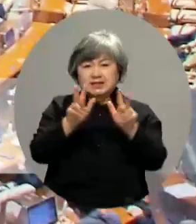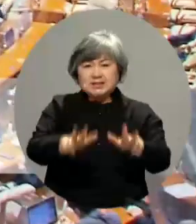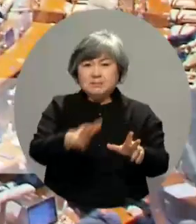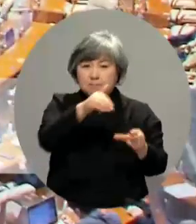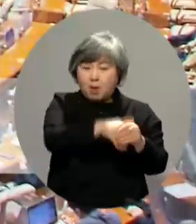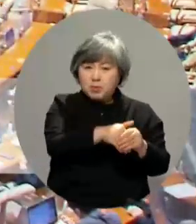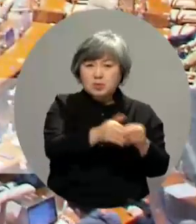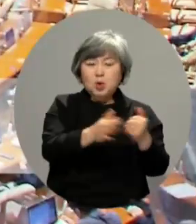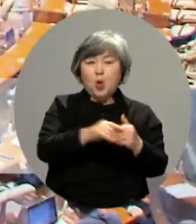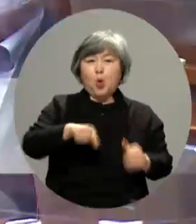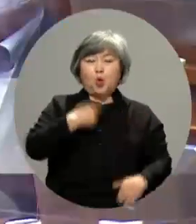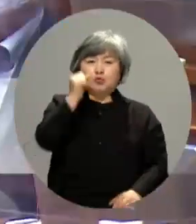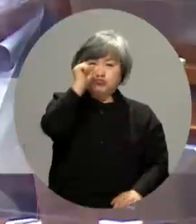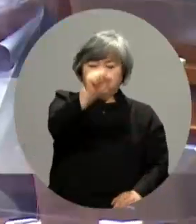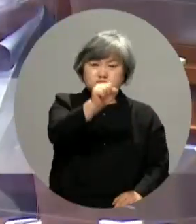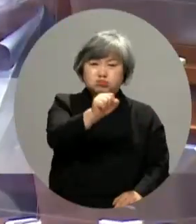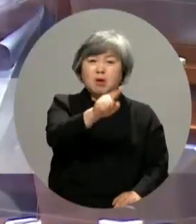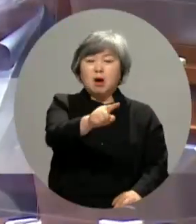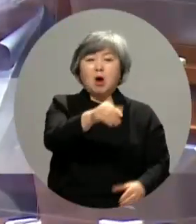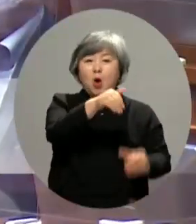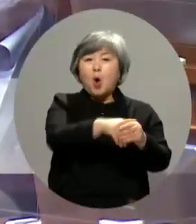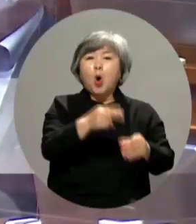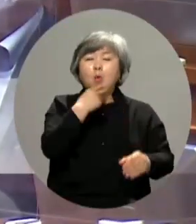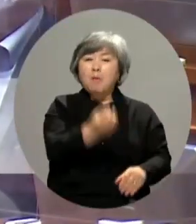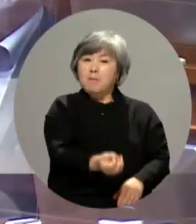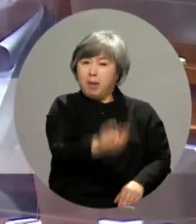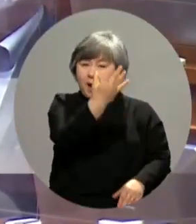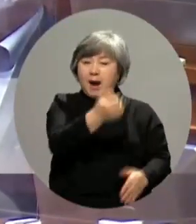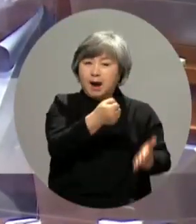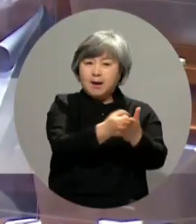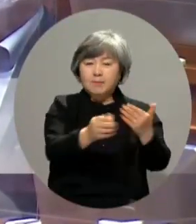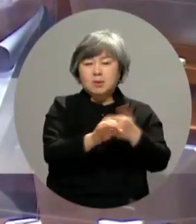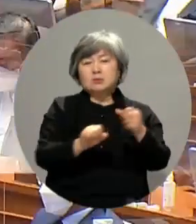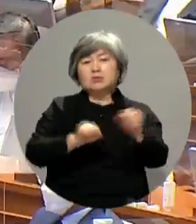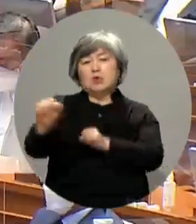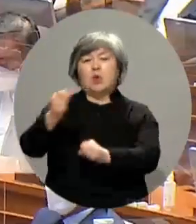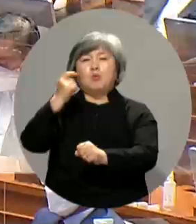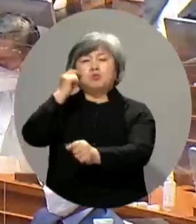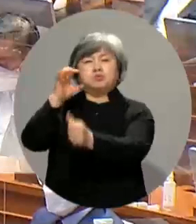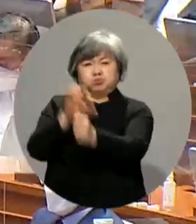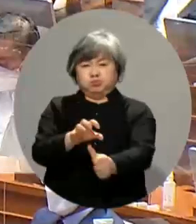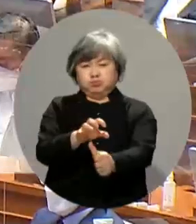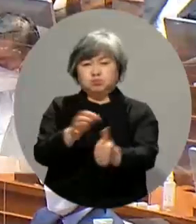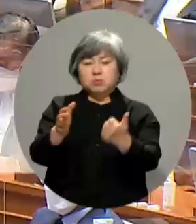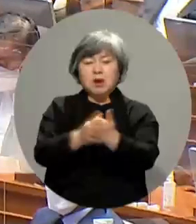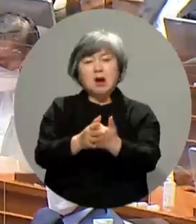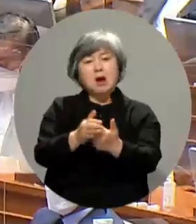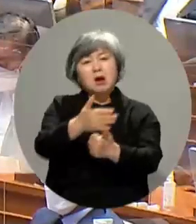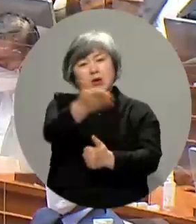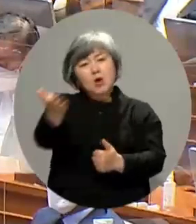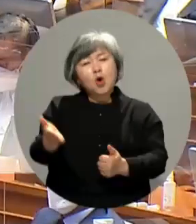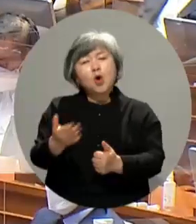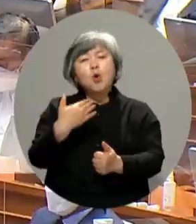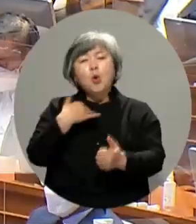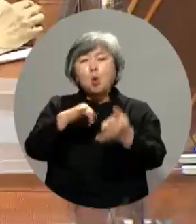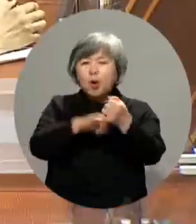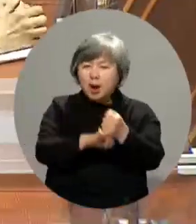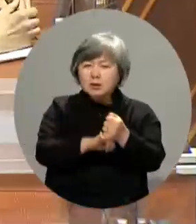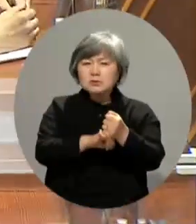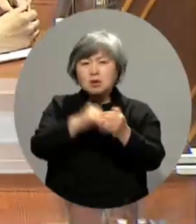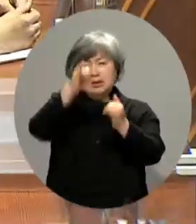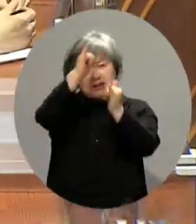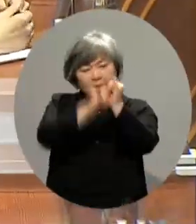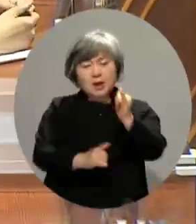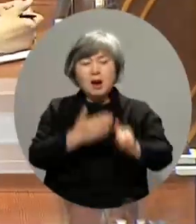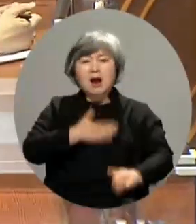선거법은 단독 출마로 무 투표 당선이 확정된 경우 선거운동을 금지하고 있어 유권자들의 후보 공약과 이력을